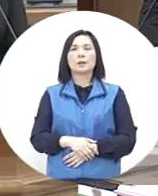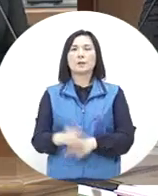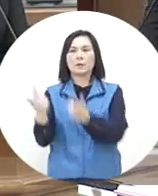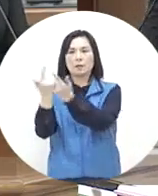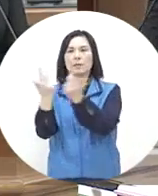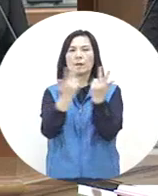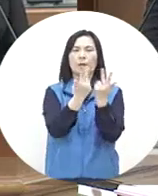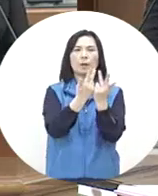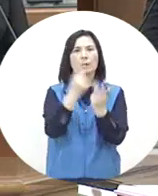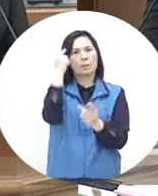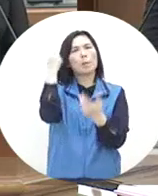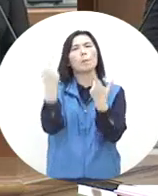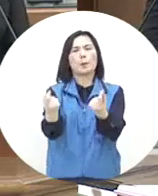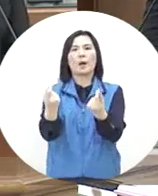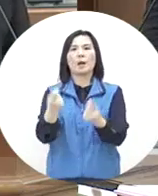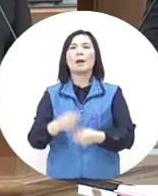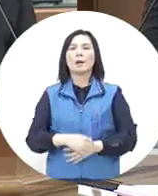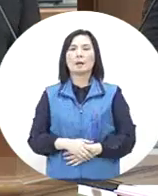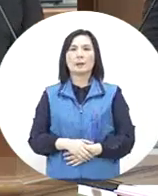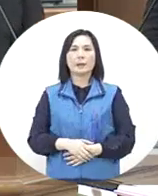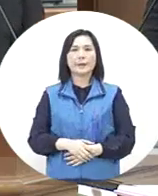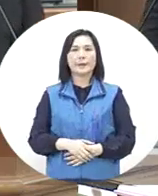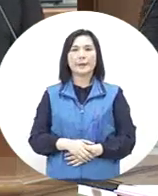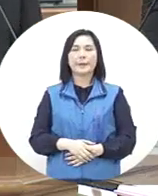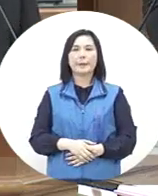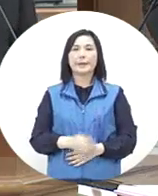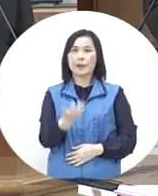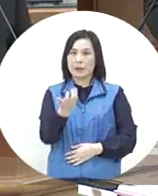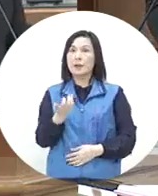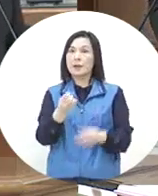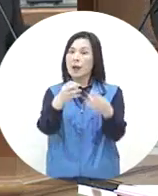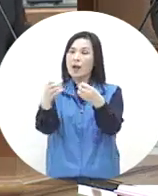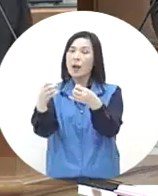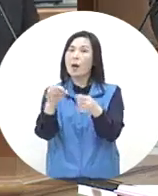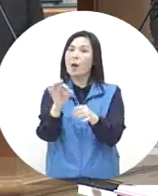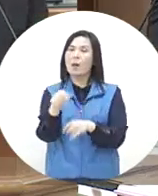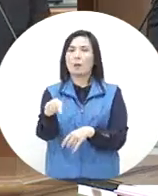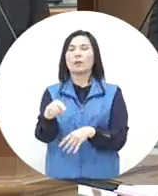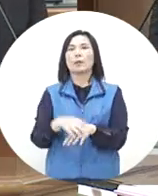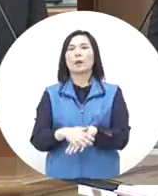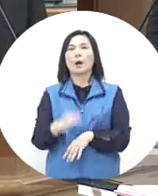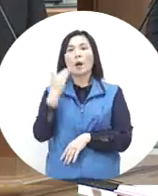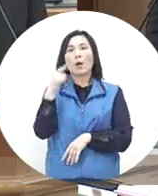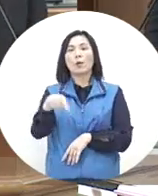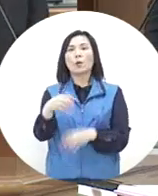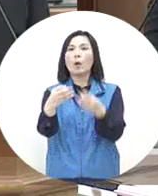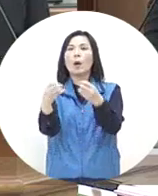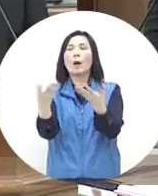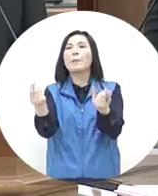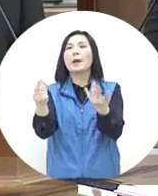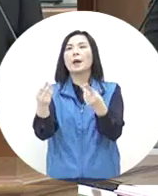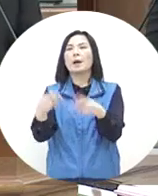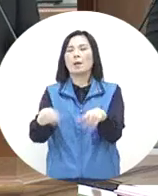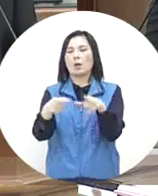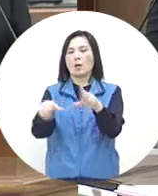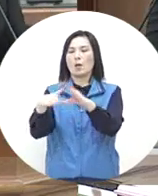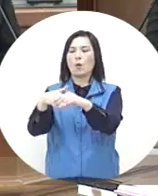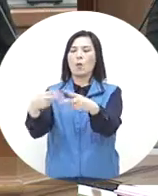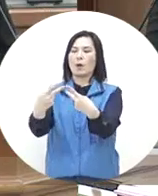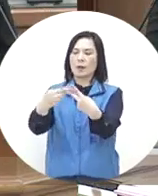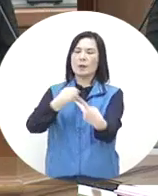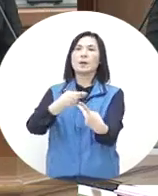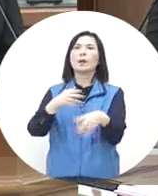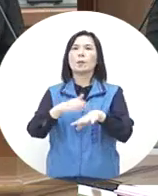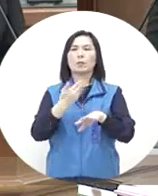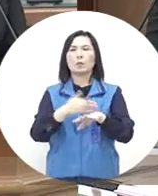样一个共同想法嘛。 对， 所以为什么我们提早要谈？如果人伊若无要和咱讲，伊未发文来嘛。所以人嘛不是